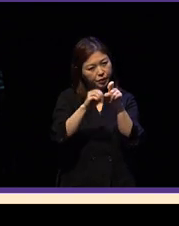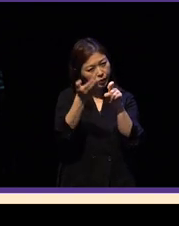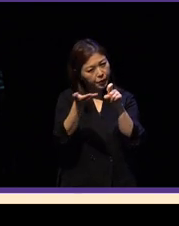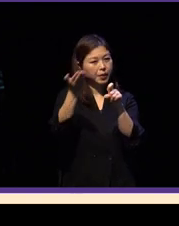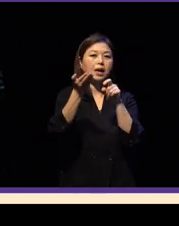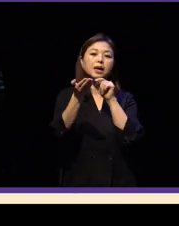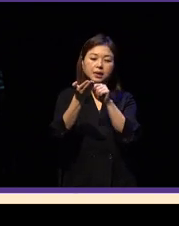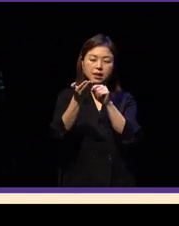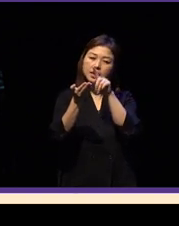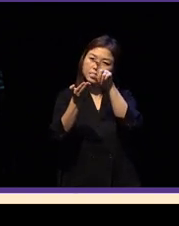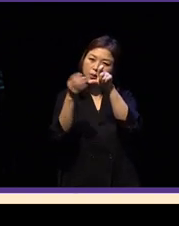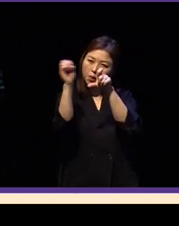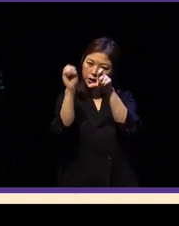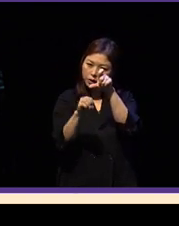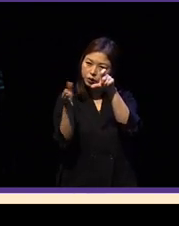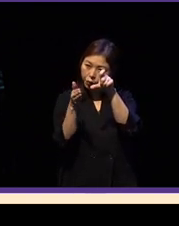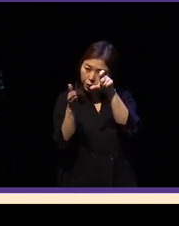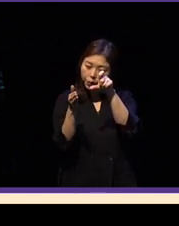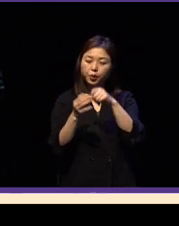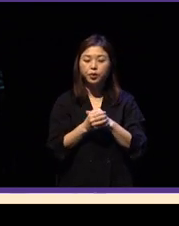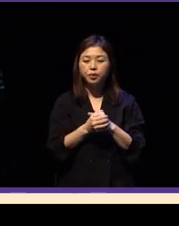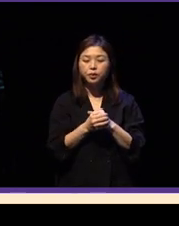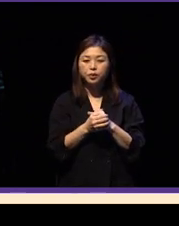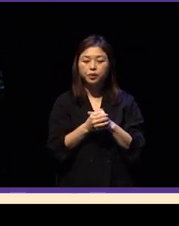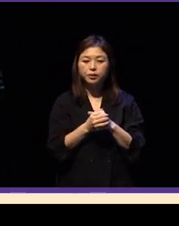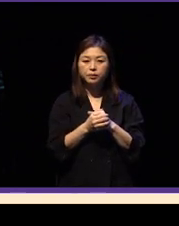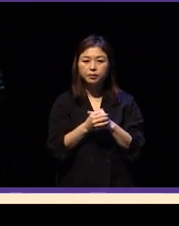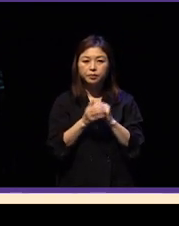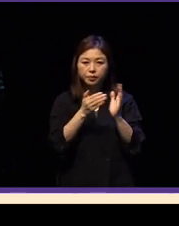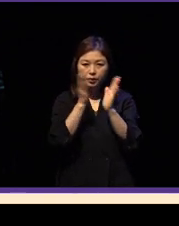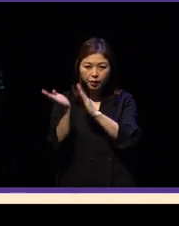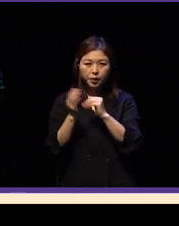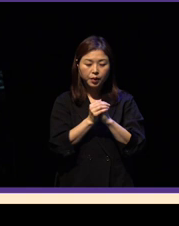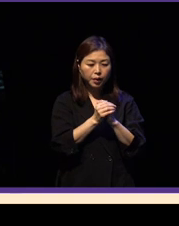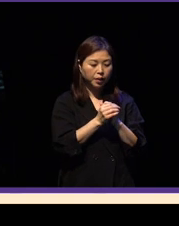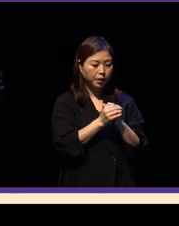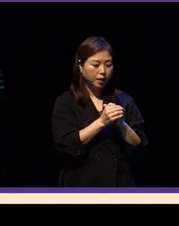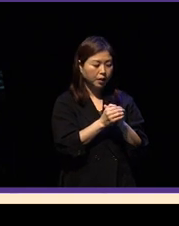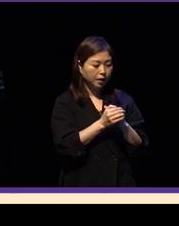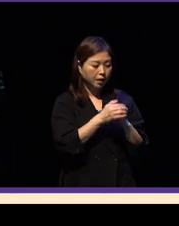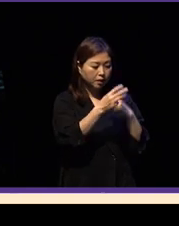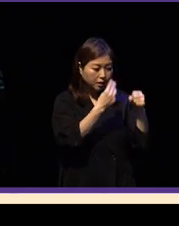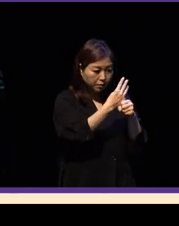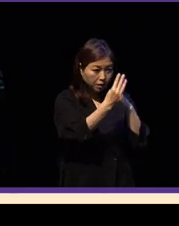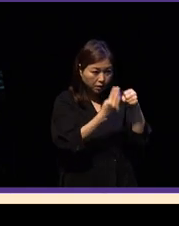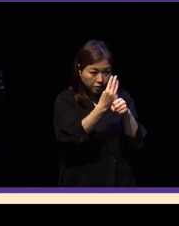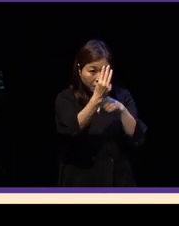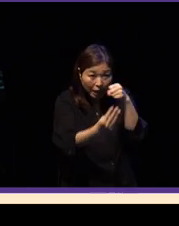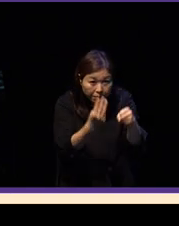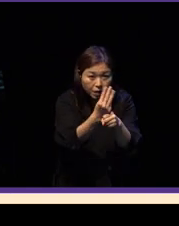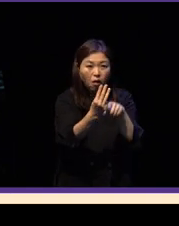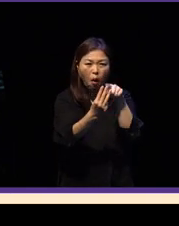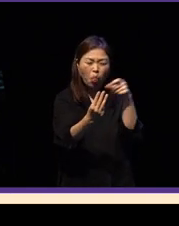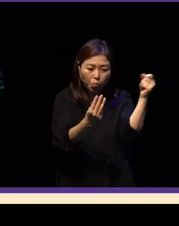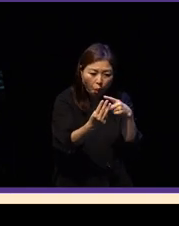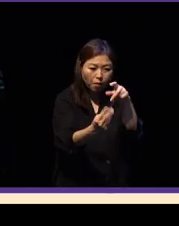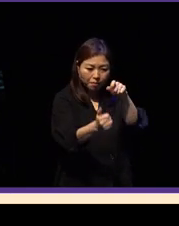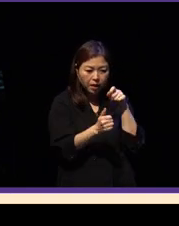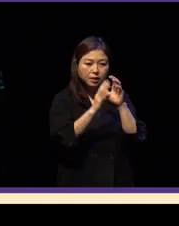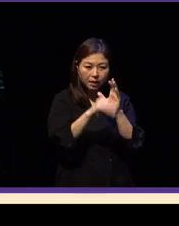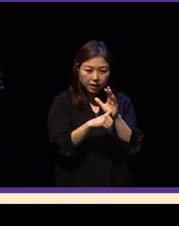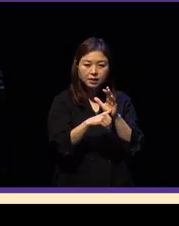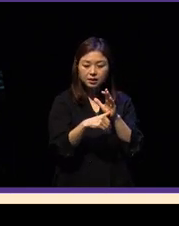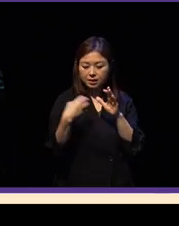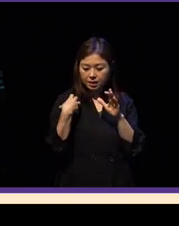상향시키는 15% 그 다음에 다시 또 3개년 이후에 다시 연속으로 또 선정이 되는 경우에는 20%